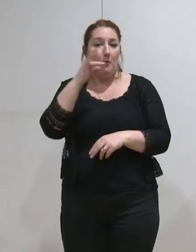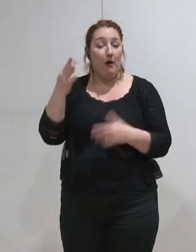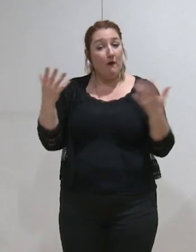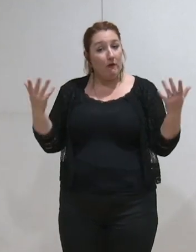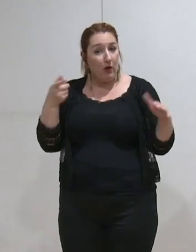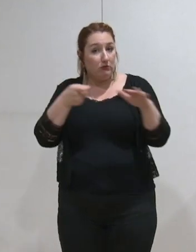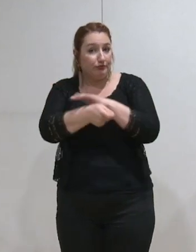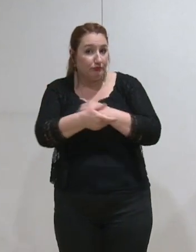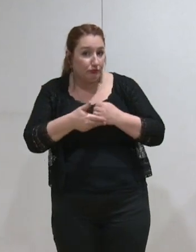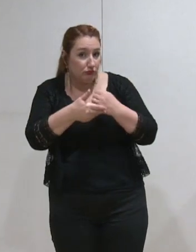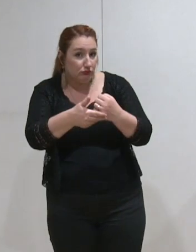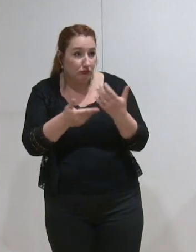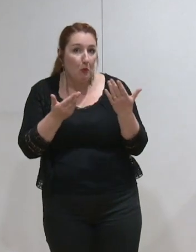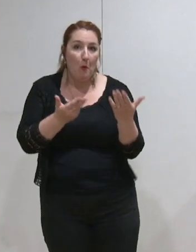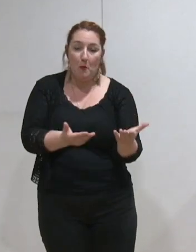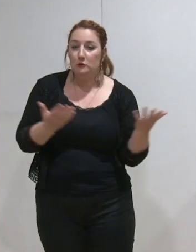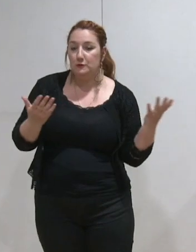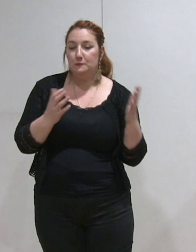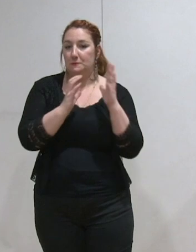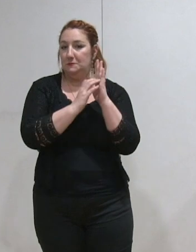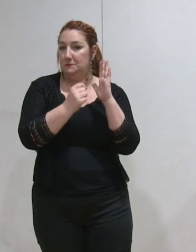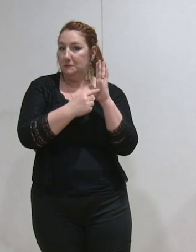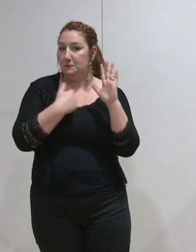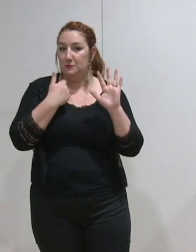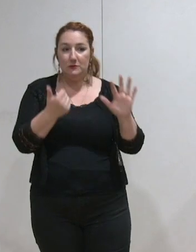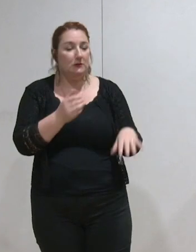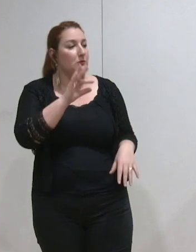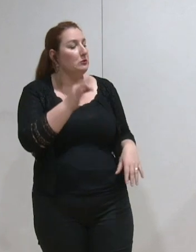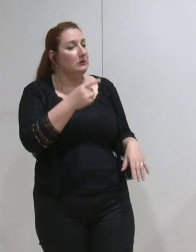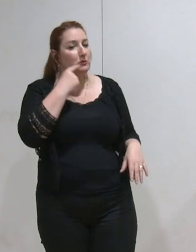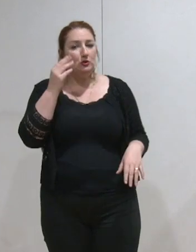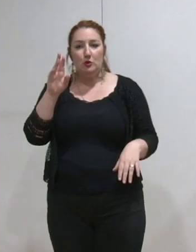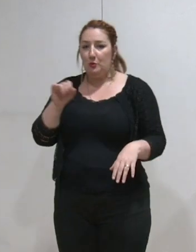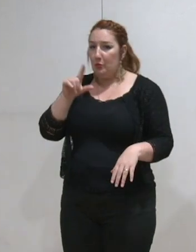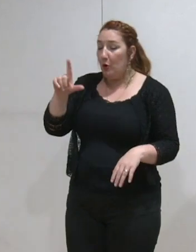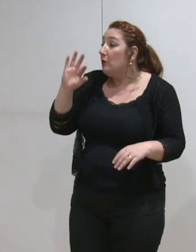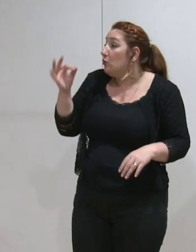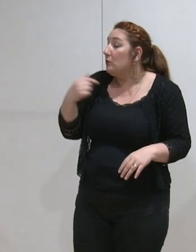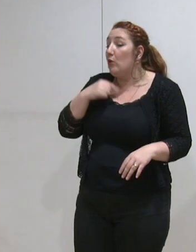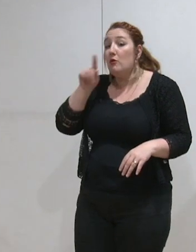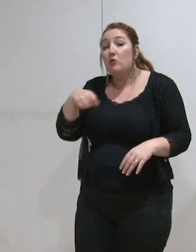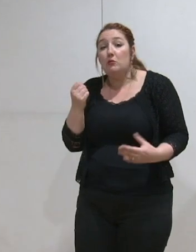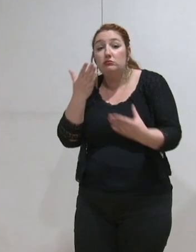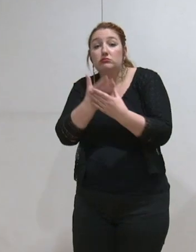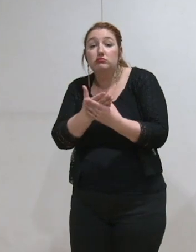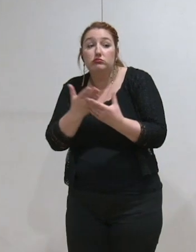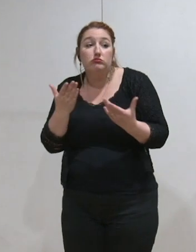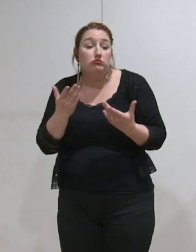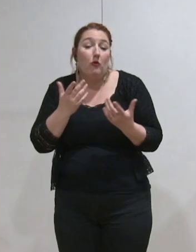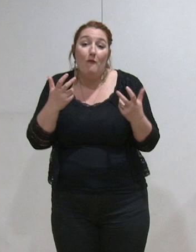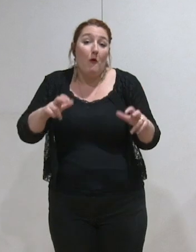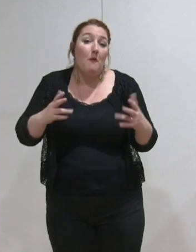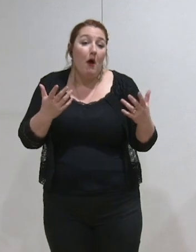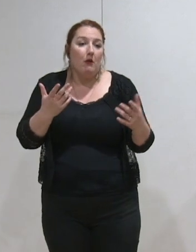délibération bien monsieur Bru oui monsieur le Maire je n'avais pas spécialement l'intention d'intervenir sur C cette délibération et surtout sur celle d'avant mais c'est